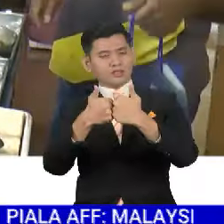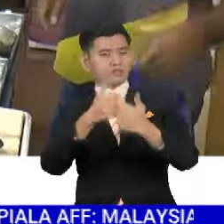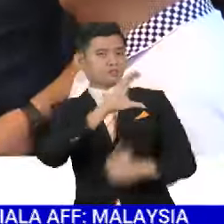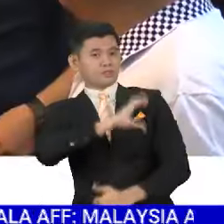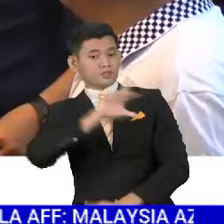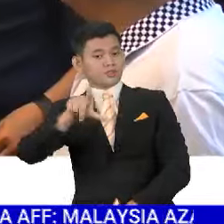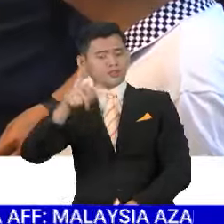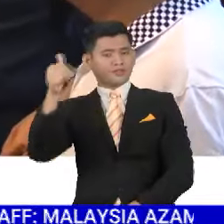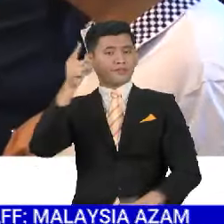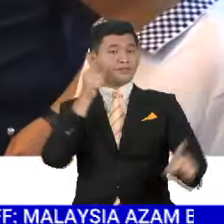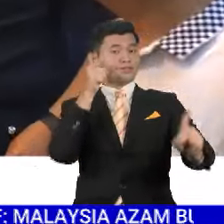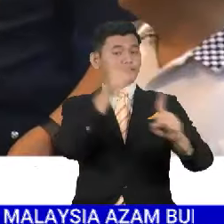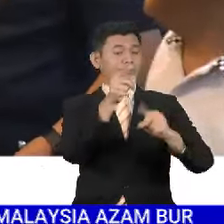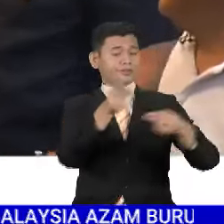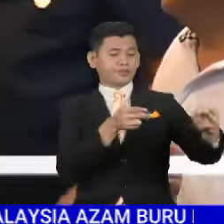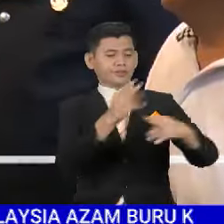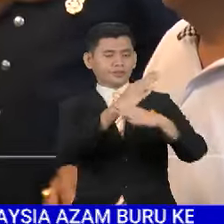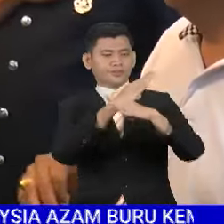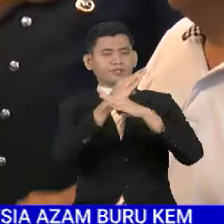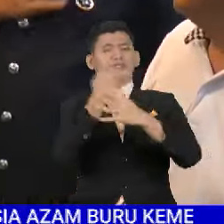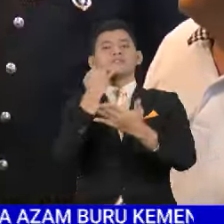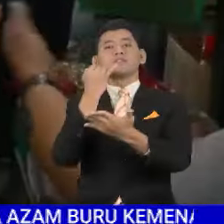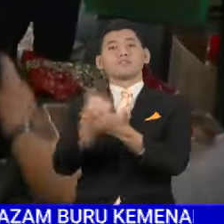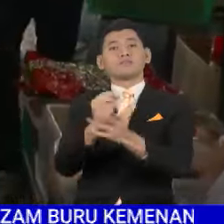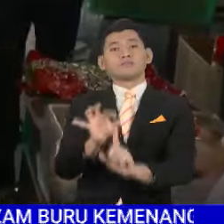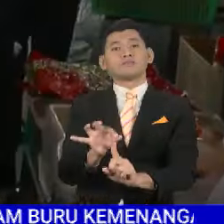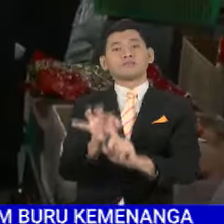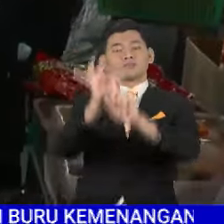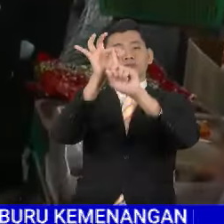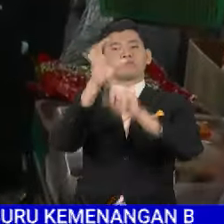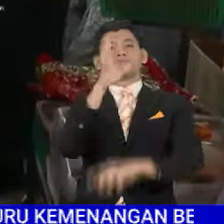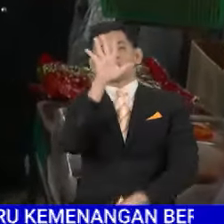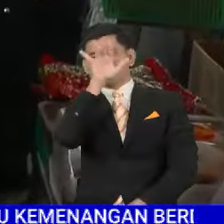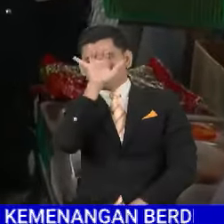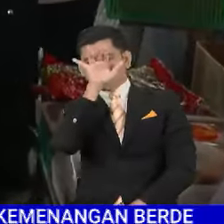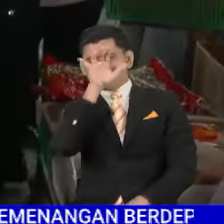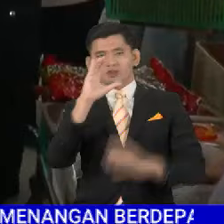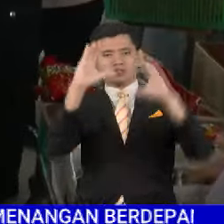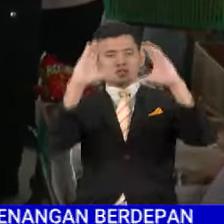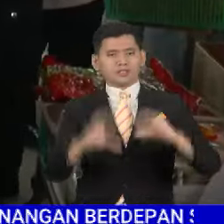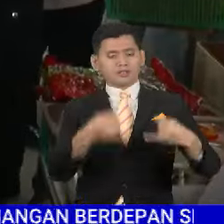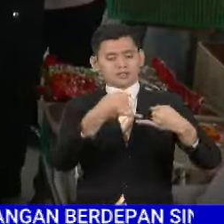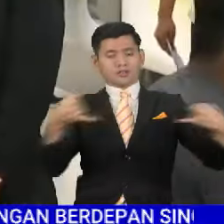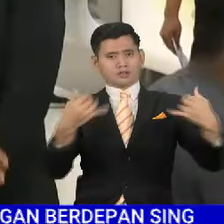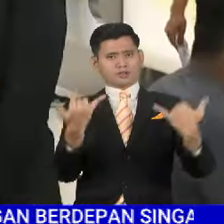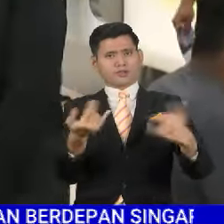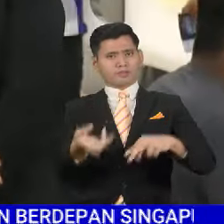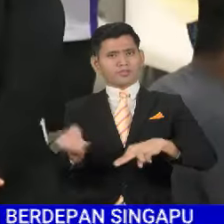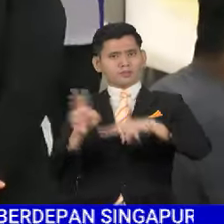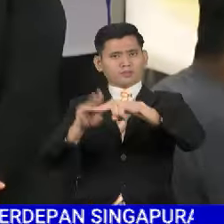lain fokus bertumpu pada usaha membantu jenayah terutama kiss penipuan dalam talian yang kian bertambah di negeri